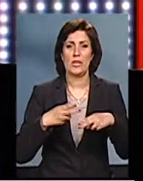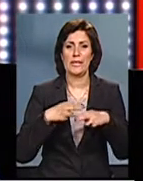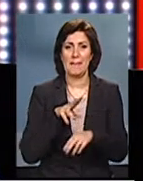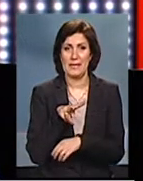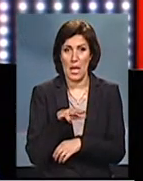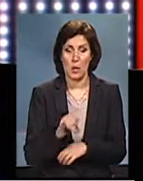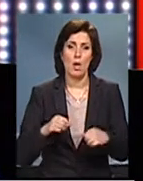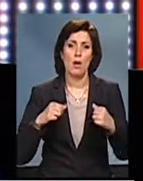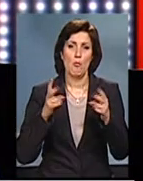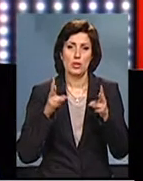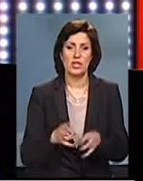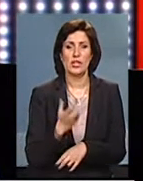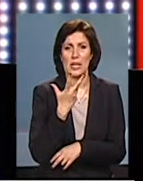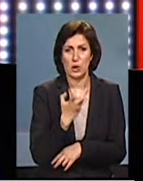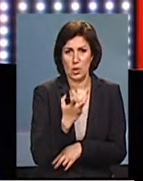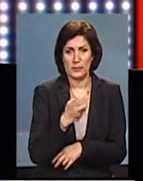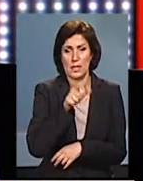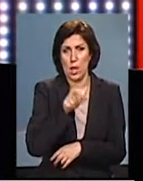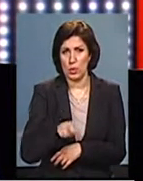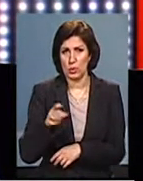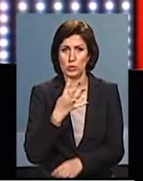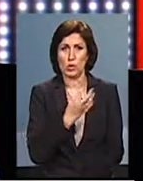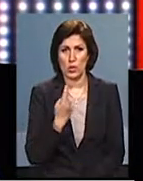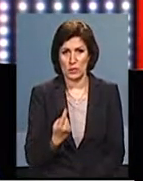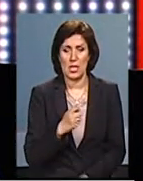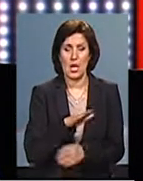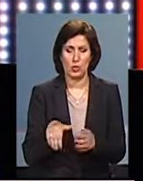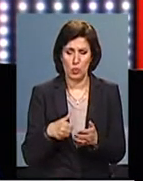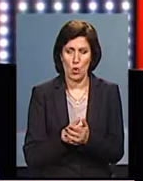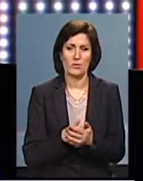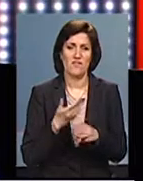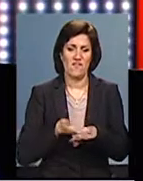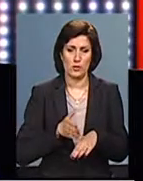Загалом постраждало близько 300 людей, 41 людина досі у важкому стані.